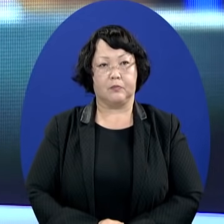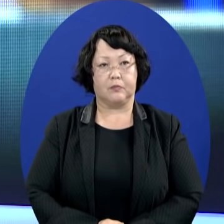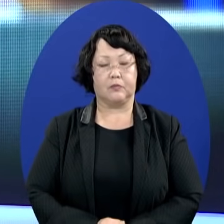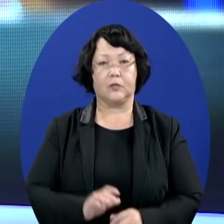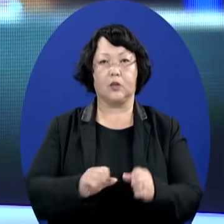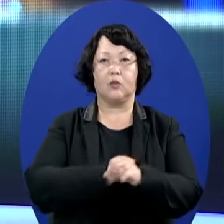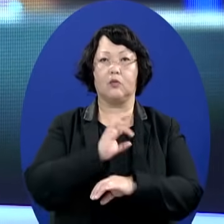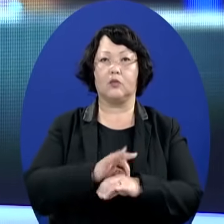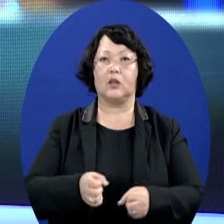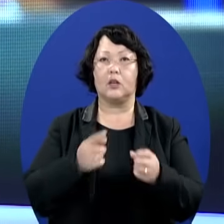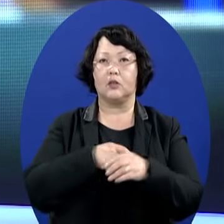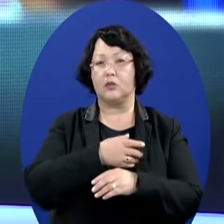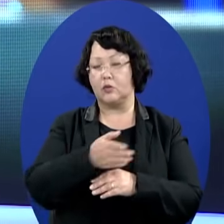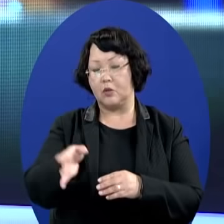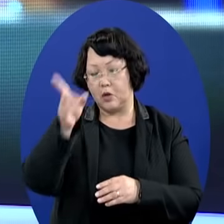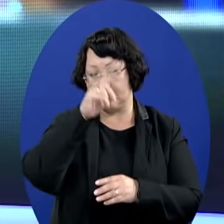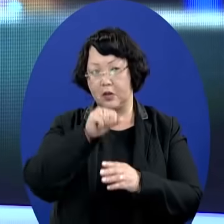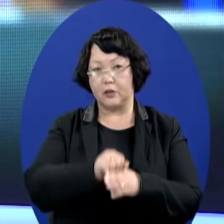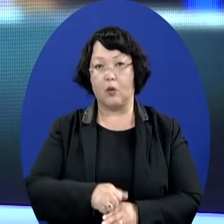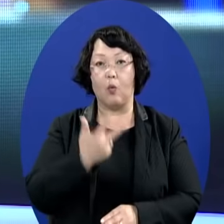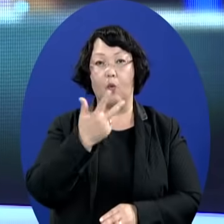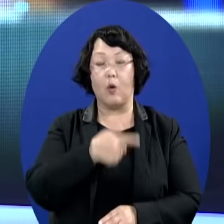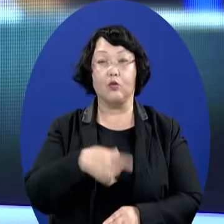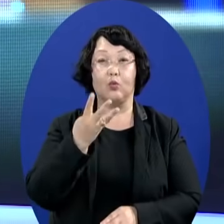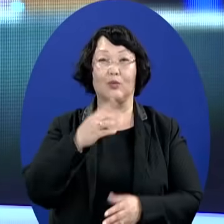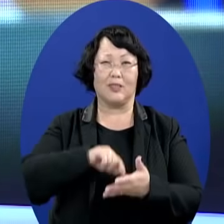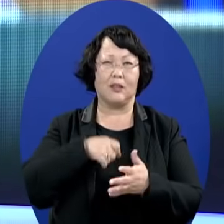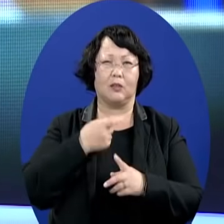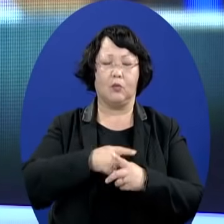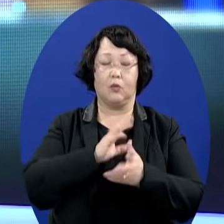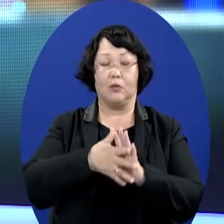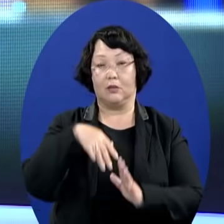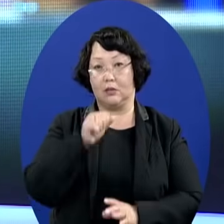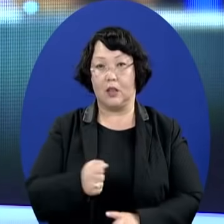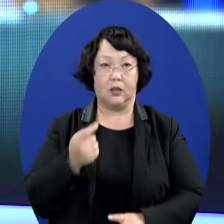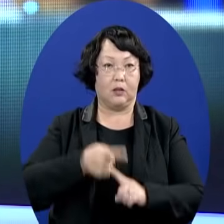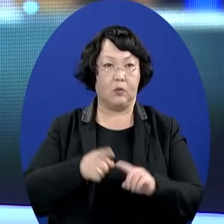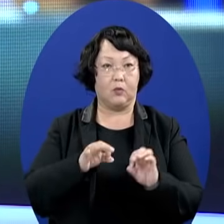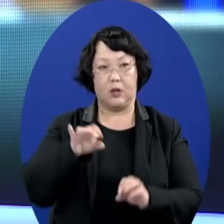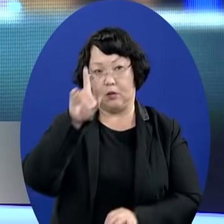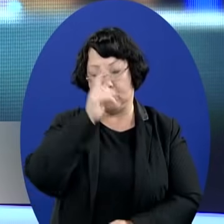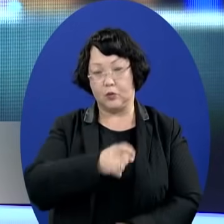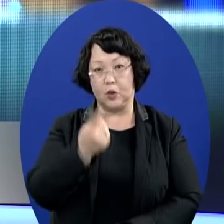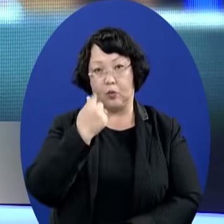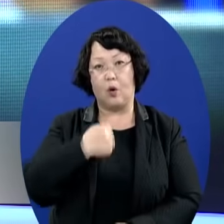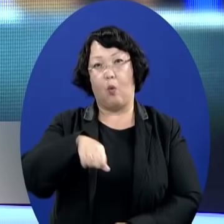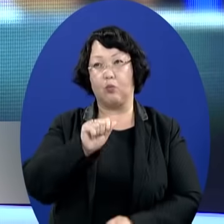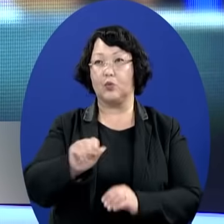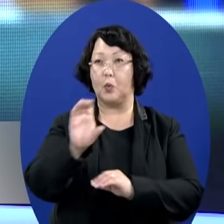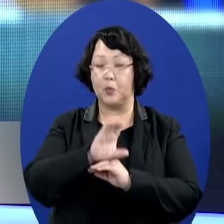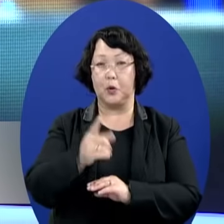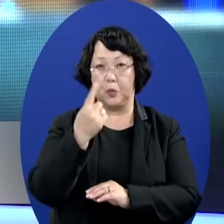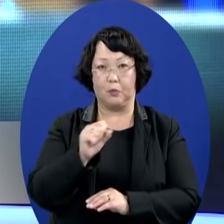Сартхал гарснаас хойш эмчийн ачаалал 3-аас 4 дахин нэмэгдсэн ч цалин нэмэгдсэнгүй. Эмчнэр нэг удаагийн урамшууллаас илүүтэй цалингаа нэмэх нь зүйтэй гэж